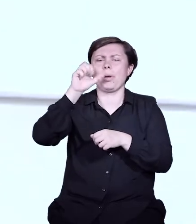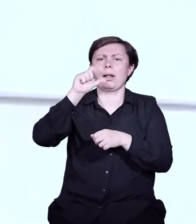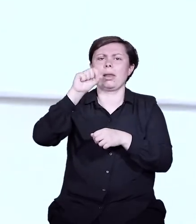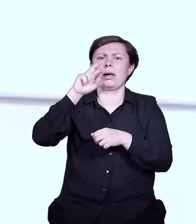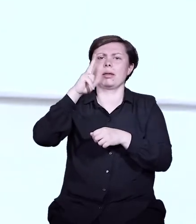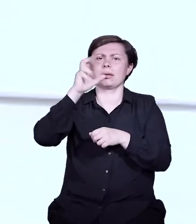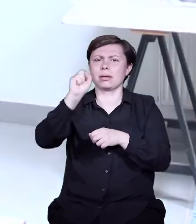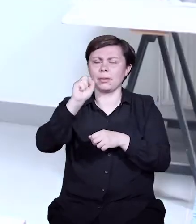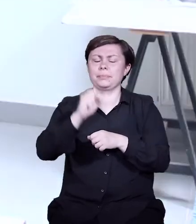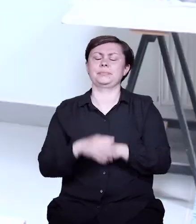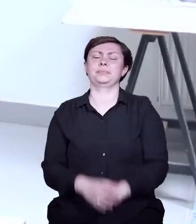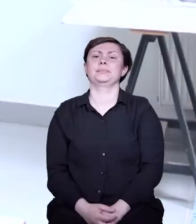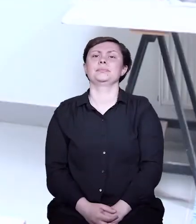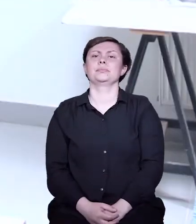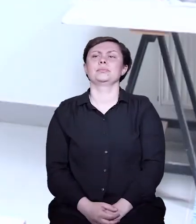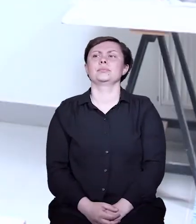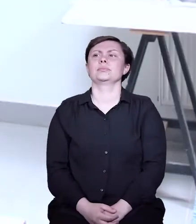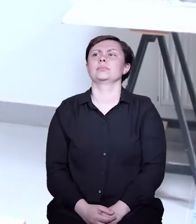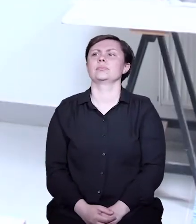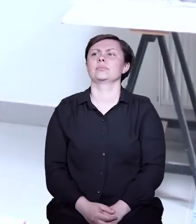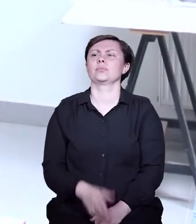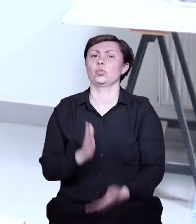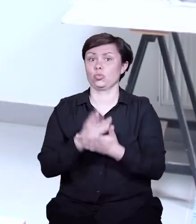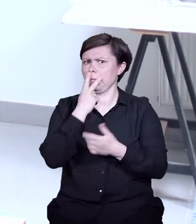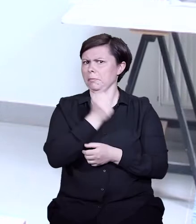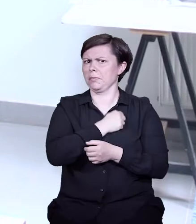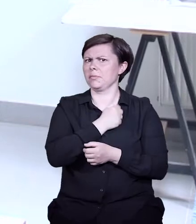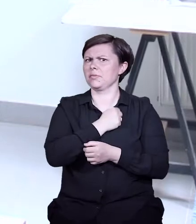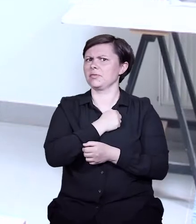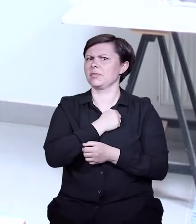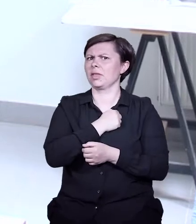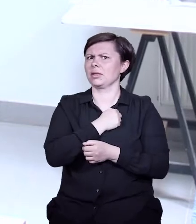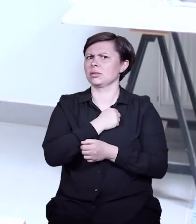i dobrze, widać, że to powinno się